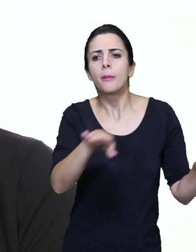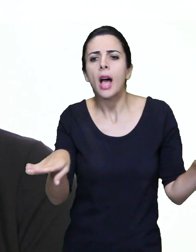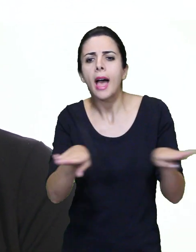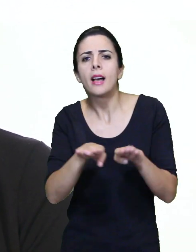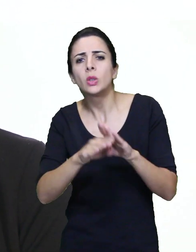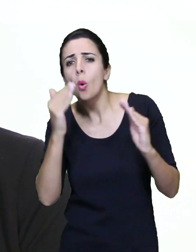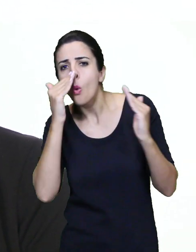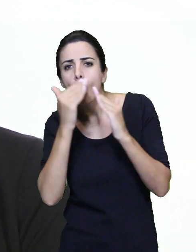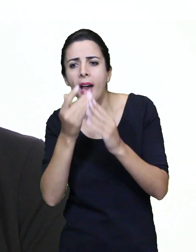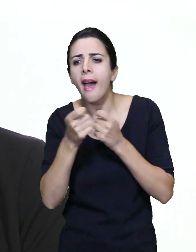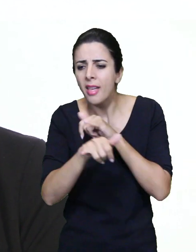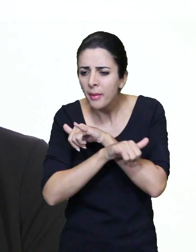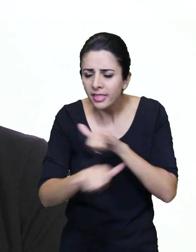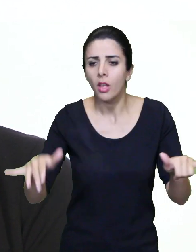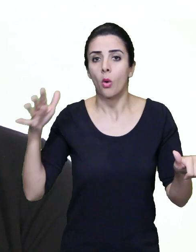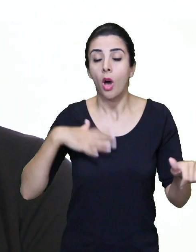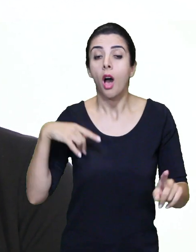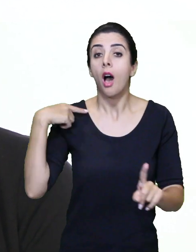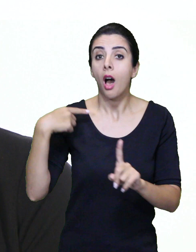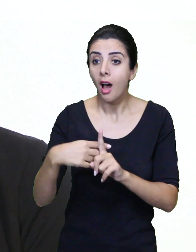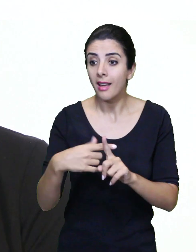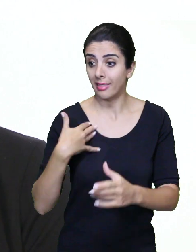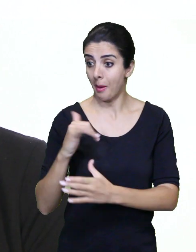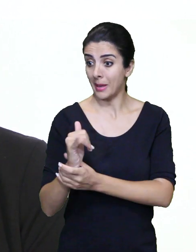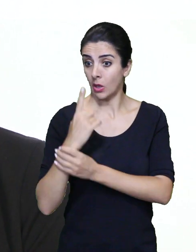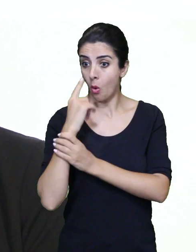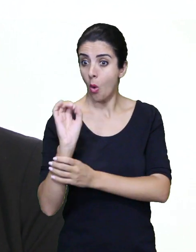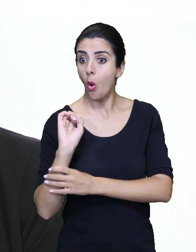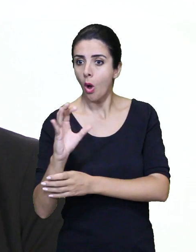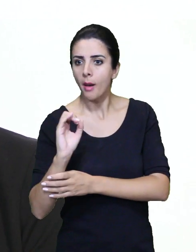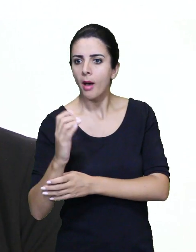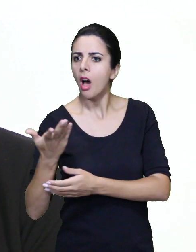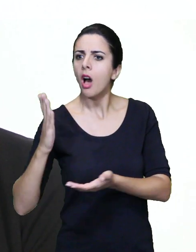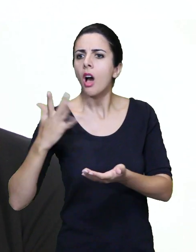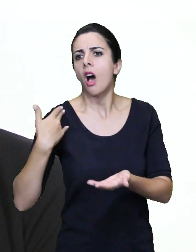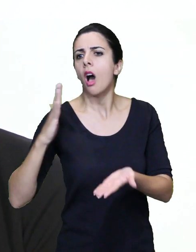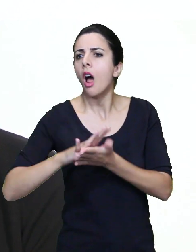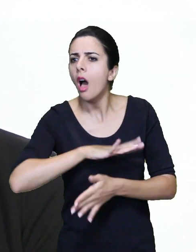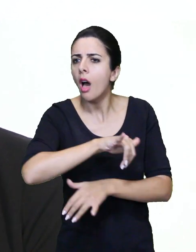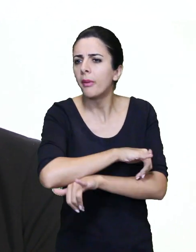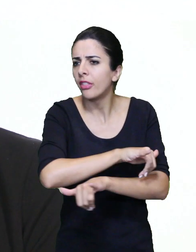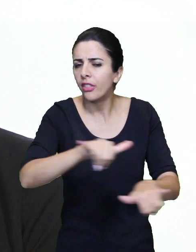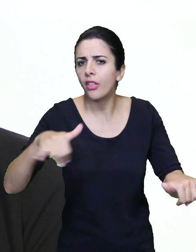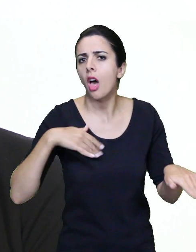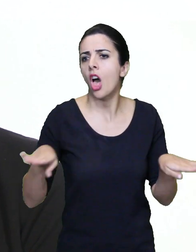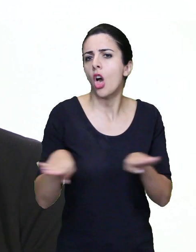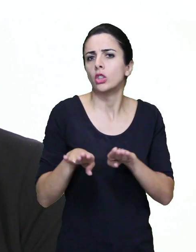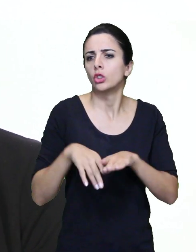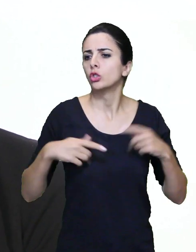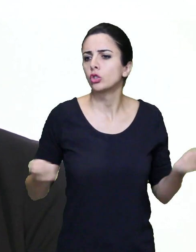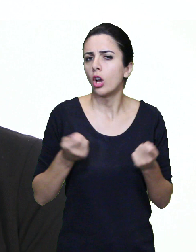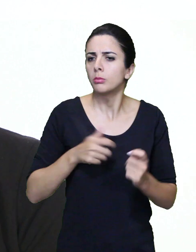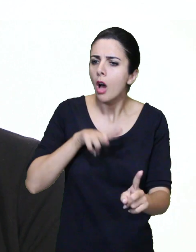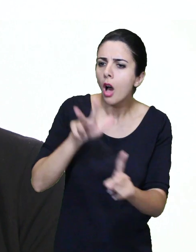eğitim geçirmeleri hem de öğretmenlik mesleğini diğer akranlarıyla birlikte eşit şekilde icra etmelerini